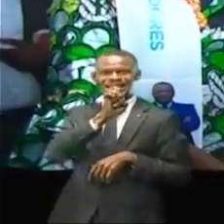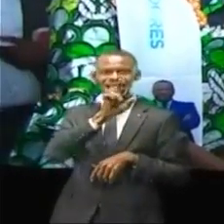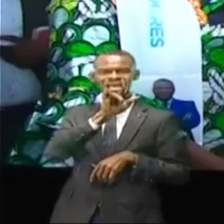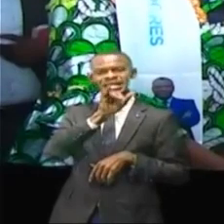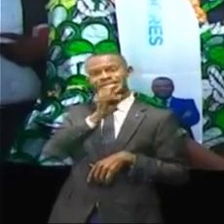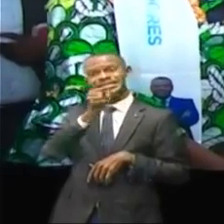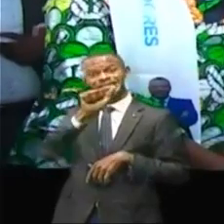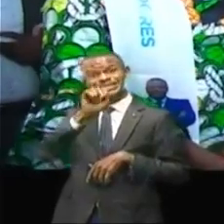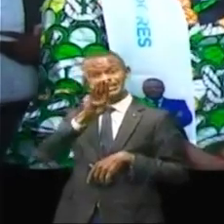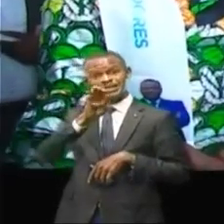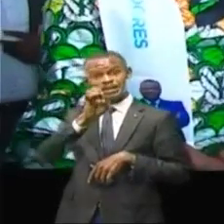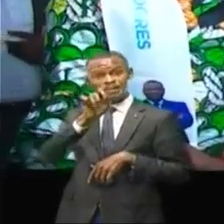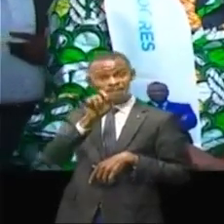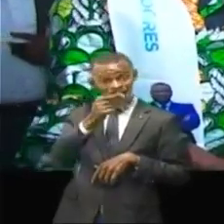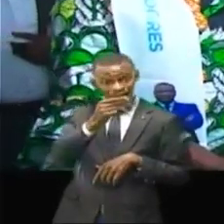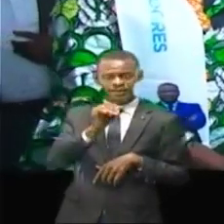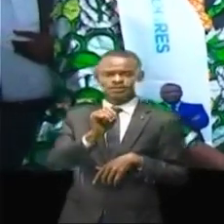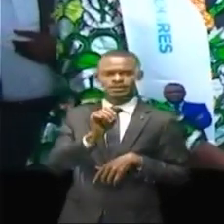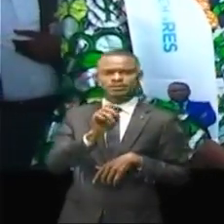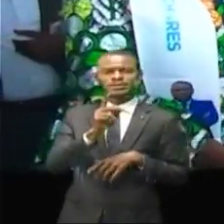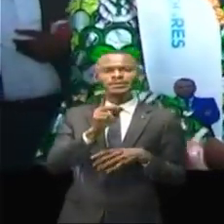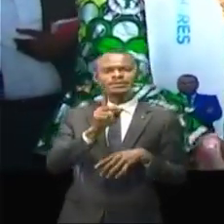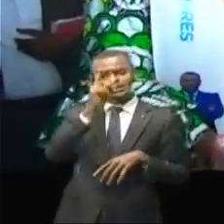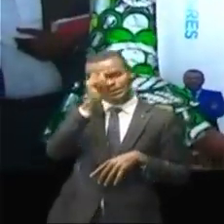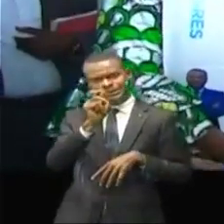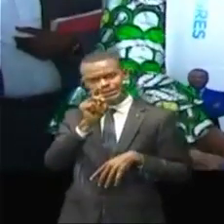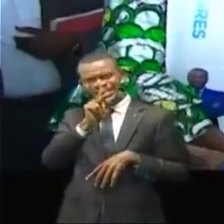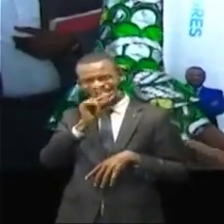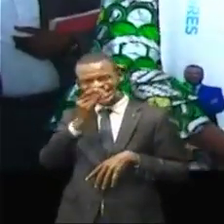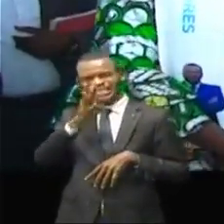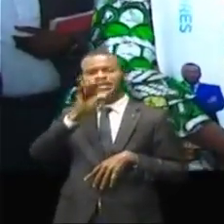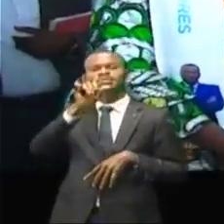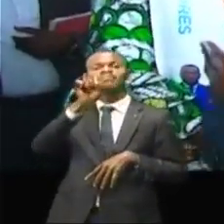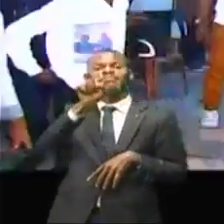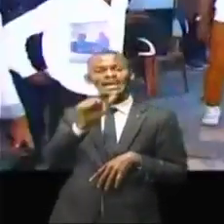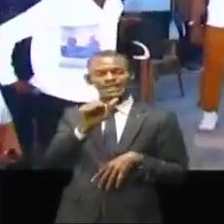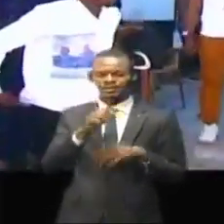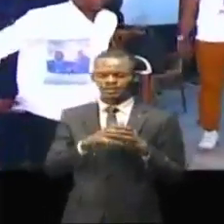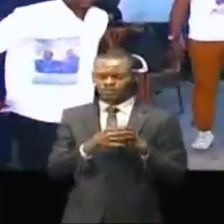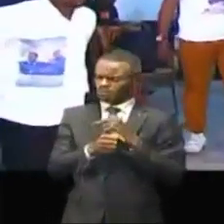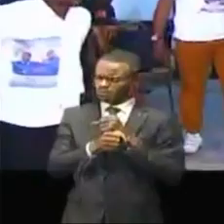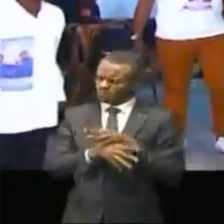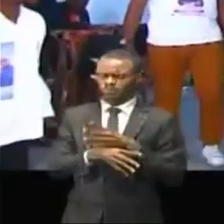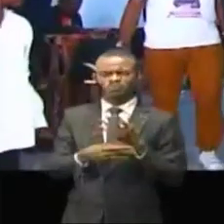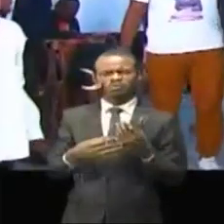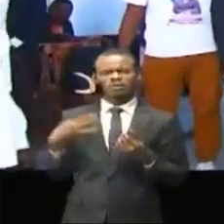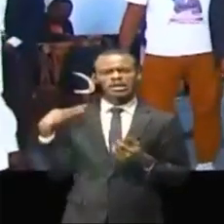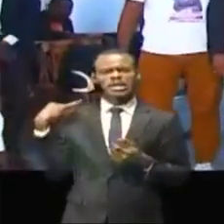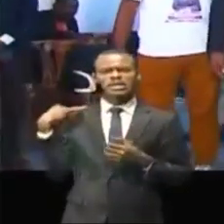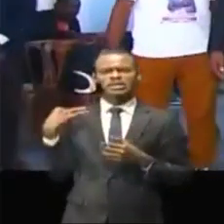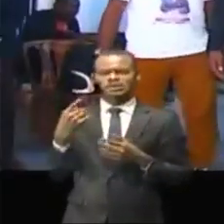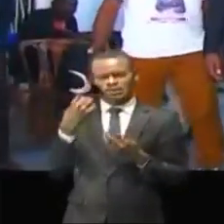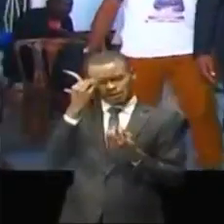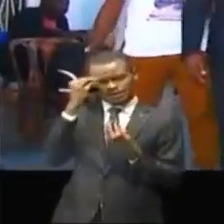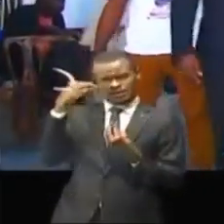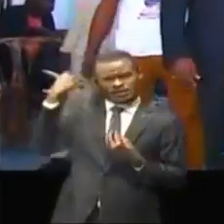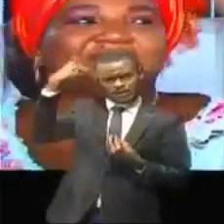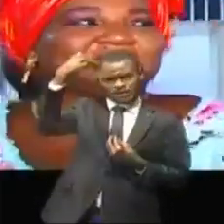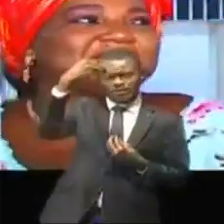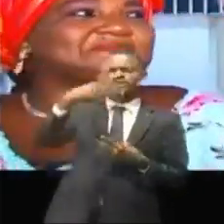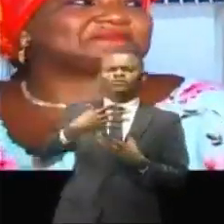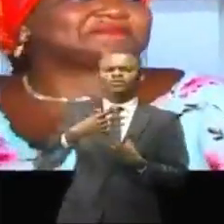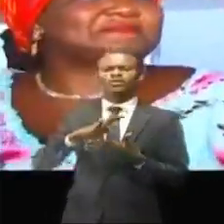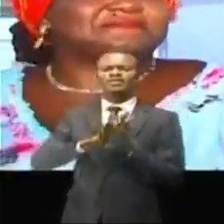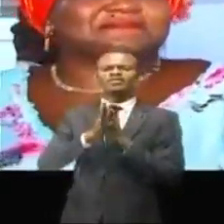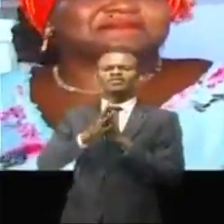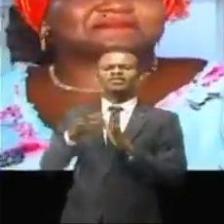ad intérim du parti Jean-Smith Bijanu Mutunda pour offrir un second mandat au président Félix Tshisekedi et une majorité